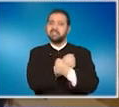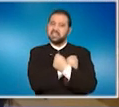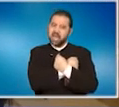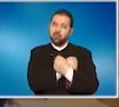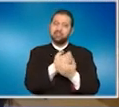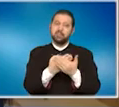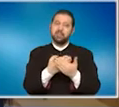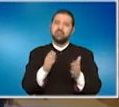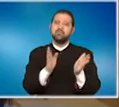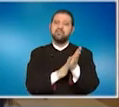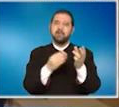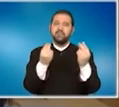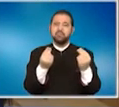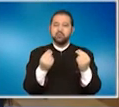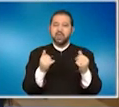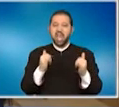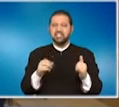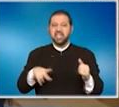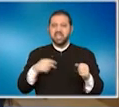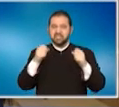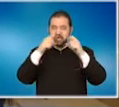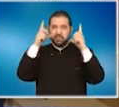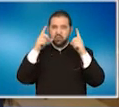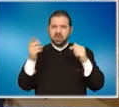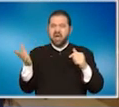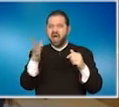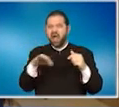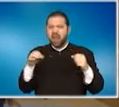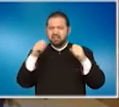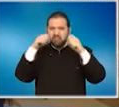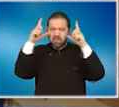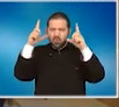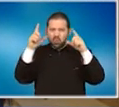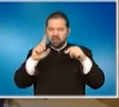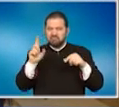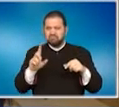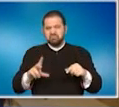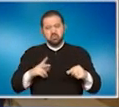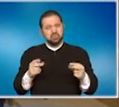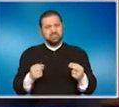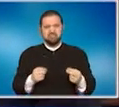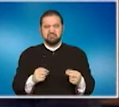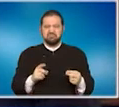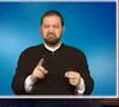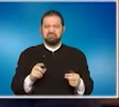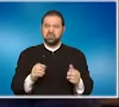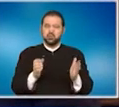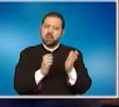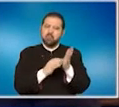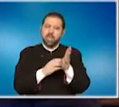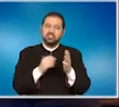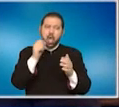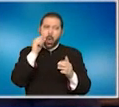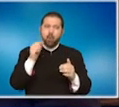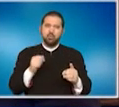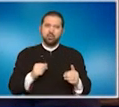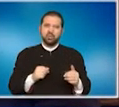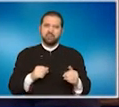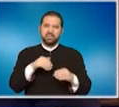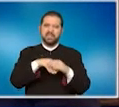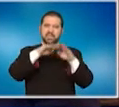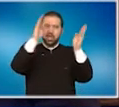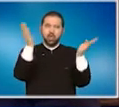în ceea ce ai de făcut până la cap. Când se întâmplă fapte din astea grave, atunci tot cu discreție, ca să nu